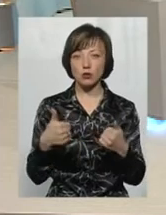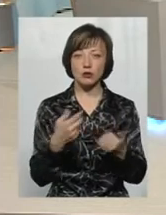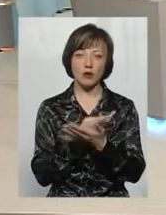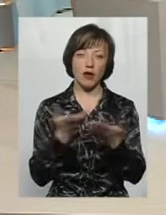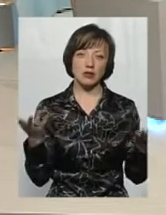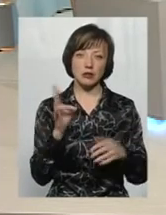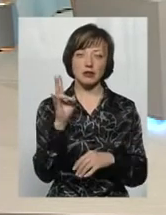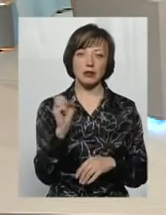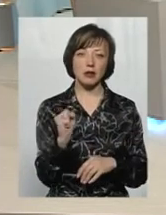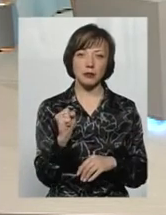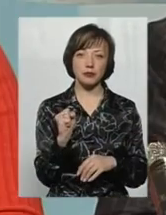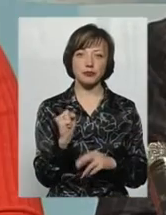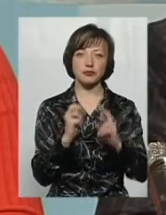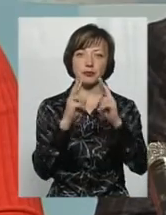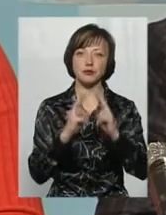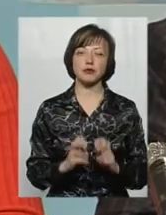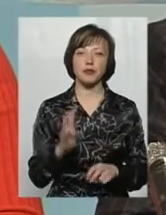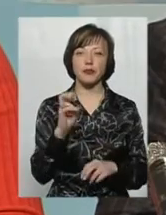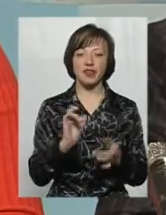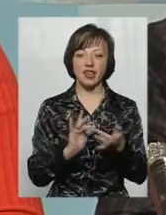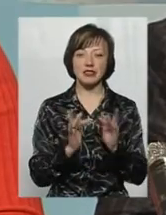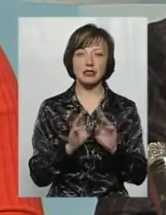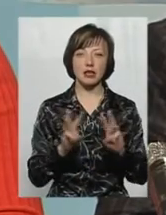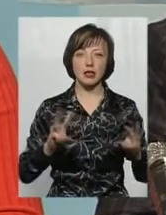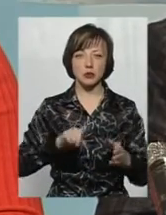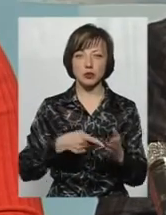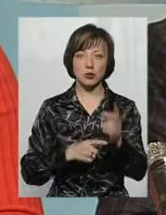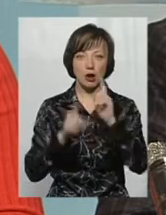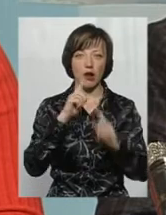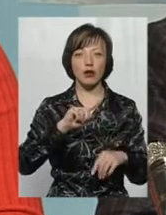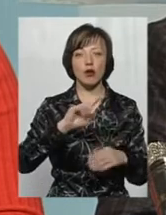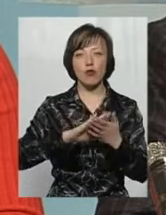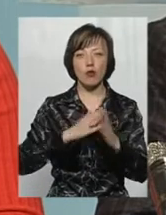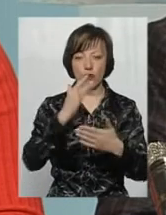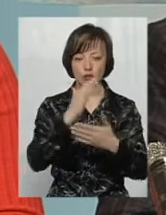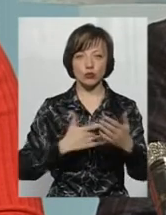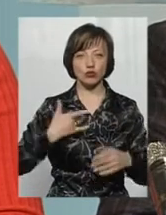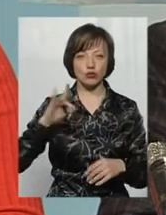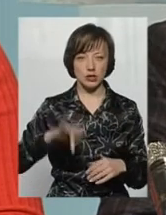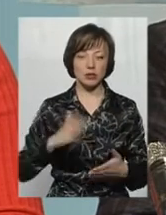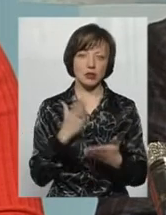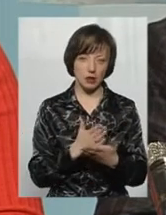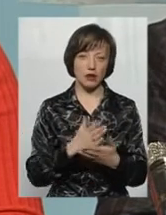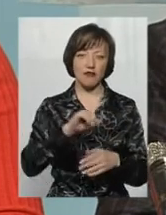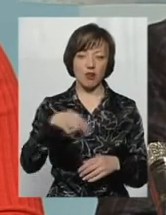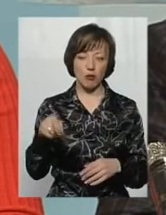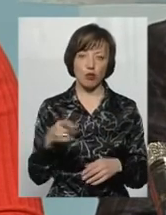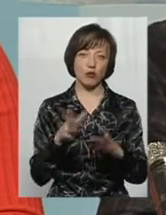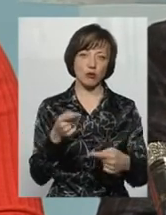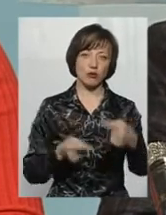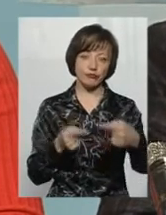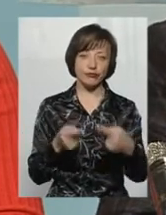на розгляд на сайті міської ради, звичайно, там в умовах договору дуже є жорсткі умови, з якими будемо їх заперечувати,